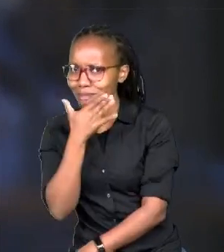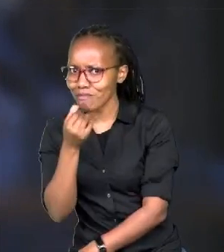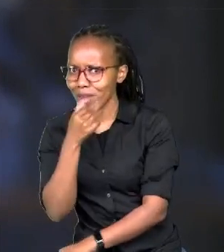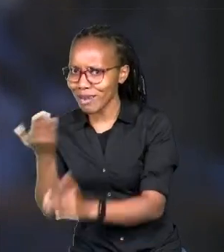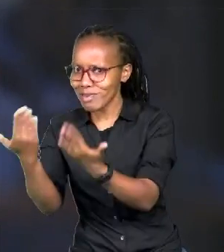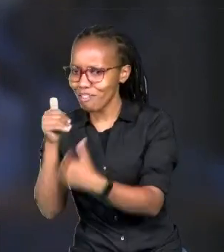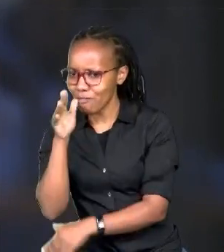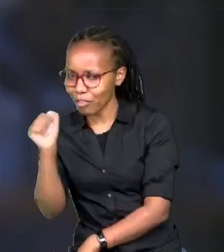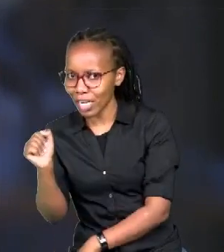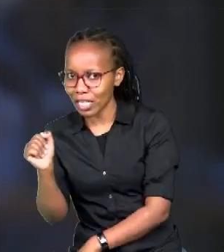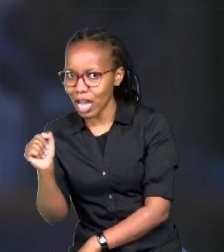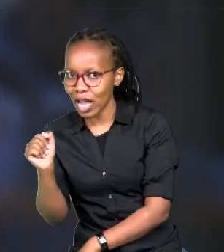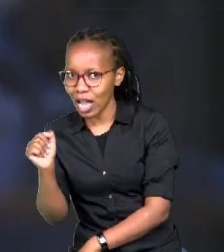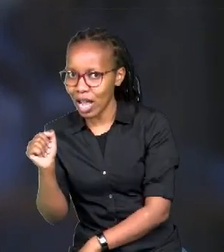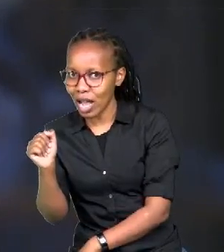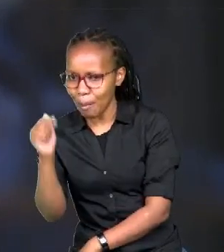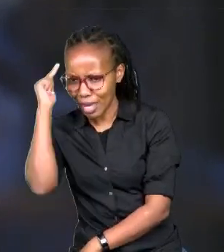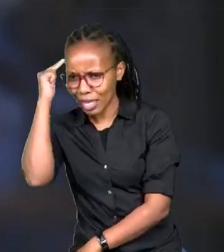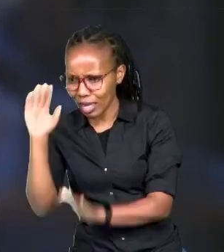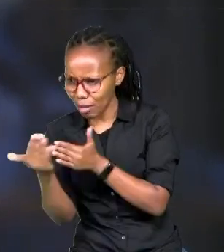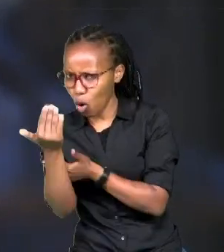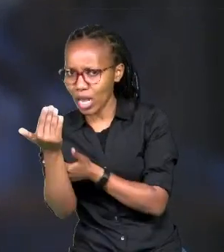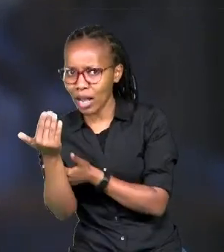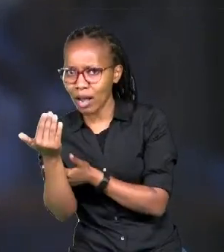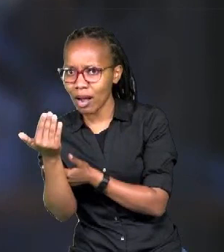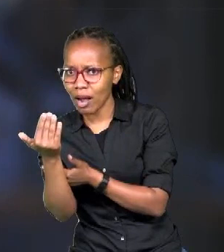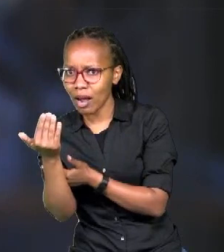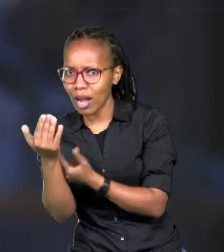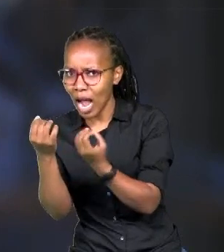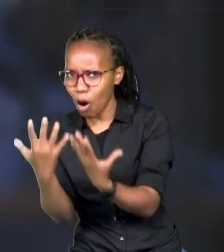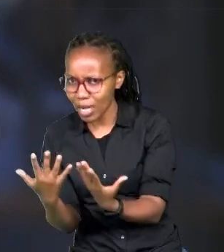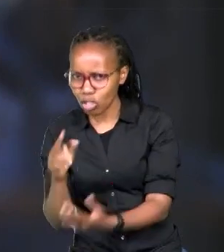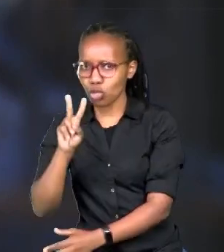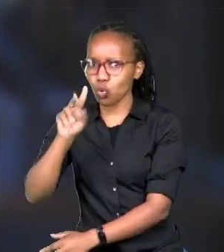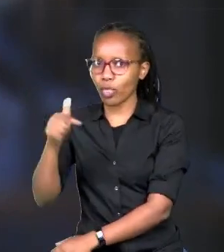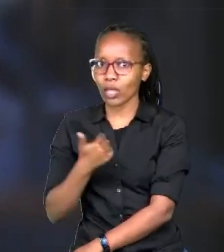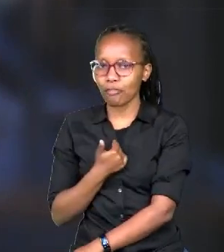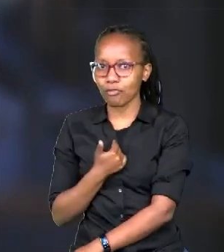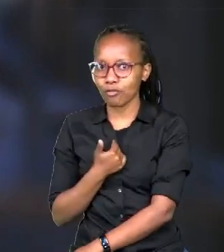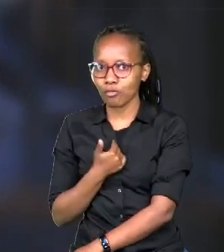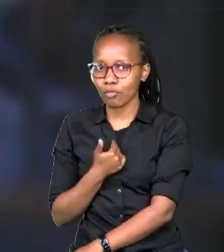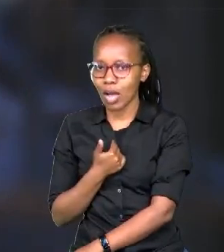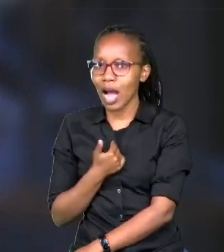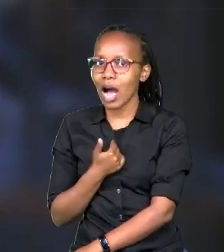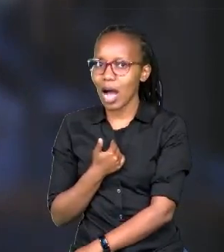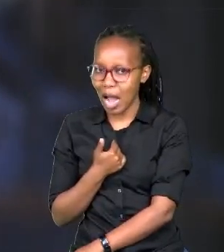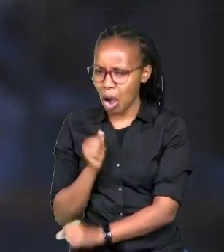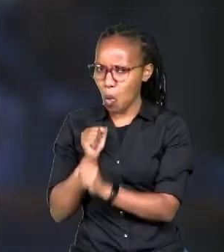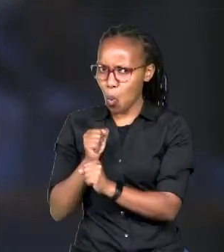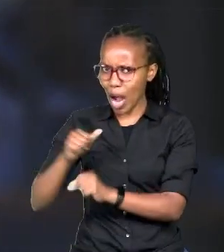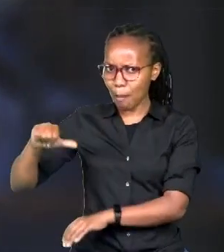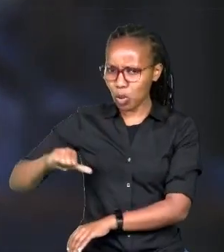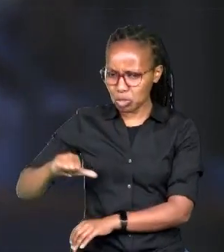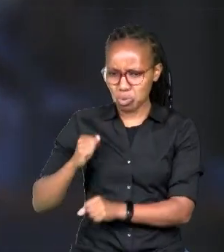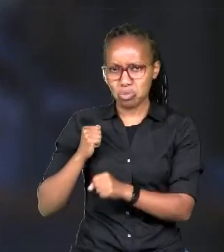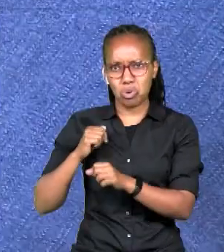alinipea 500. Sasa nikaona asubuhi yake nilitoka na giribili. Kuona hivyo nikaona hiyo kazi ni mzuri sana